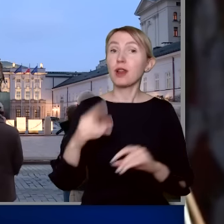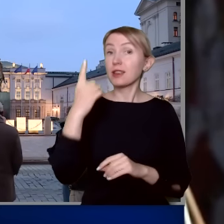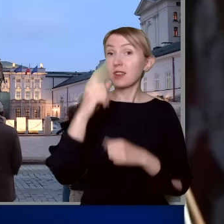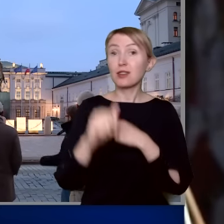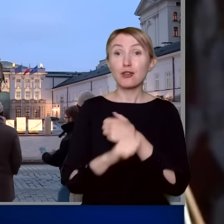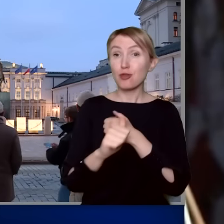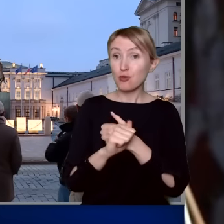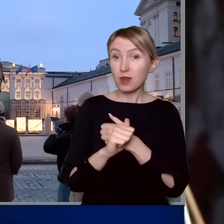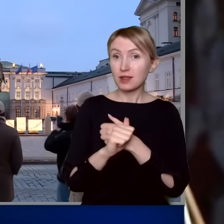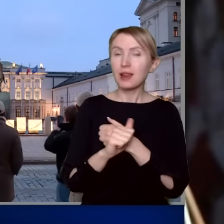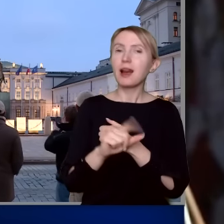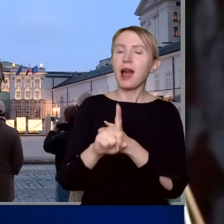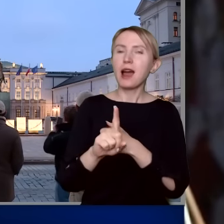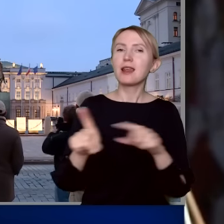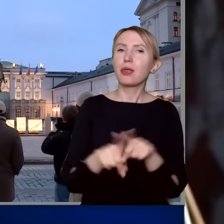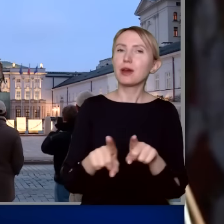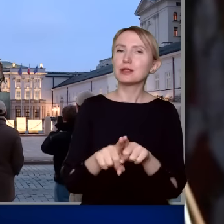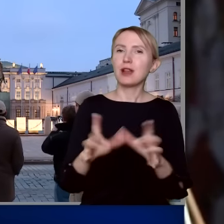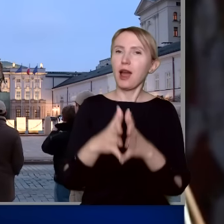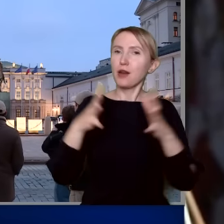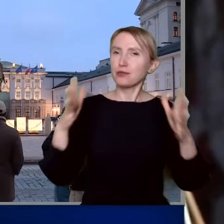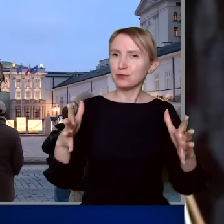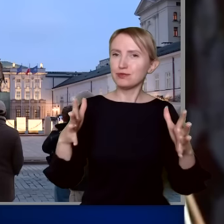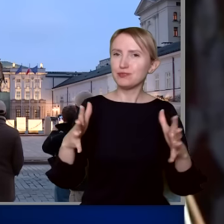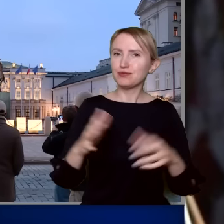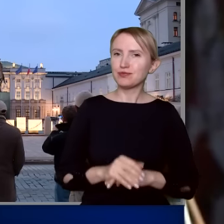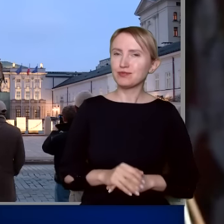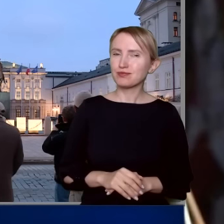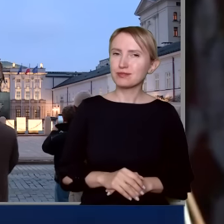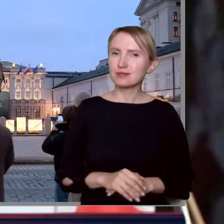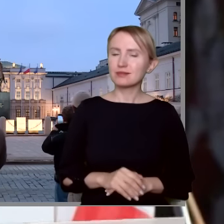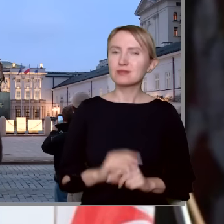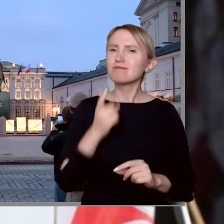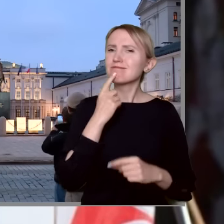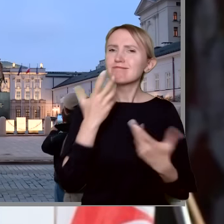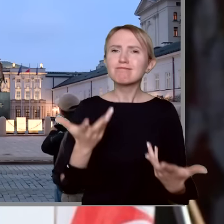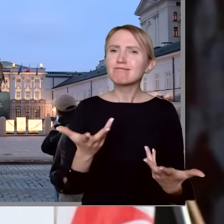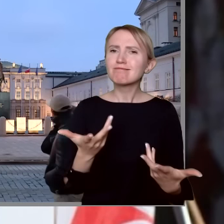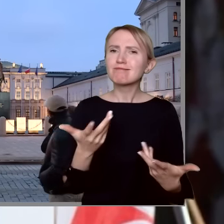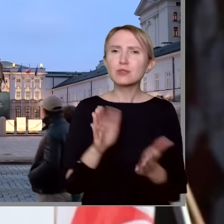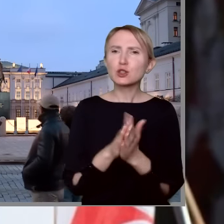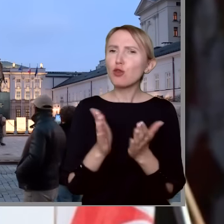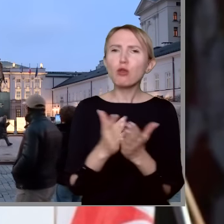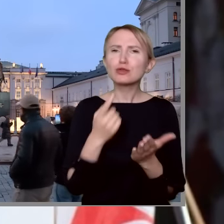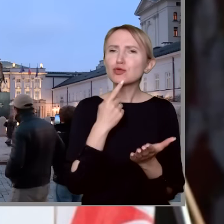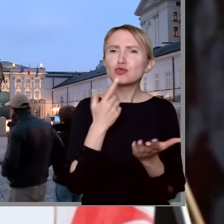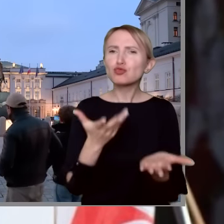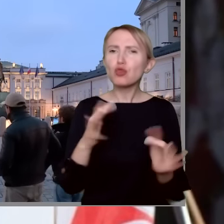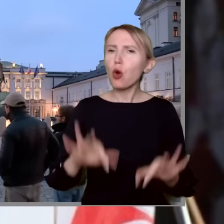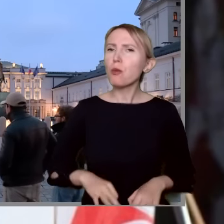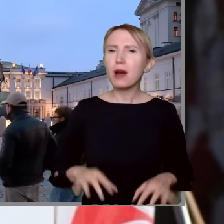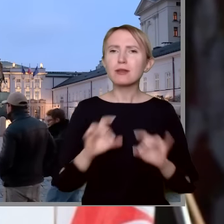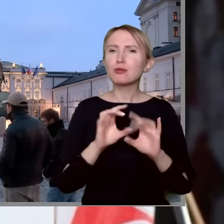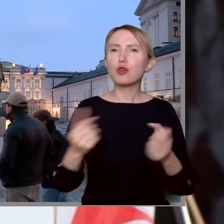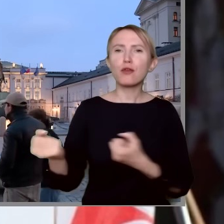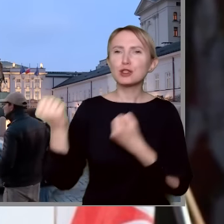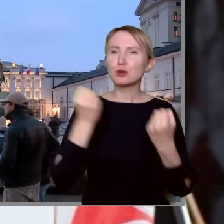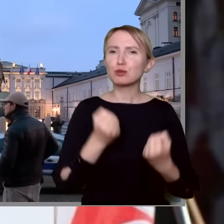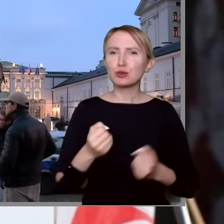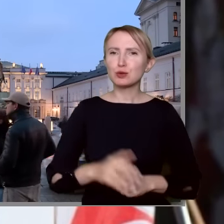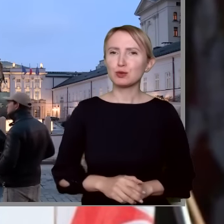to dość sporych rozmiarów, wolumin. Co to jest za książka, którą pan profesor przyniósł, nawet można